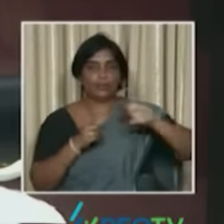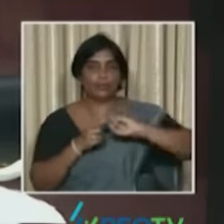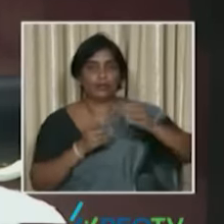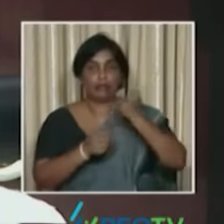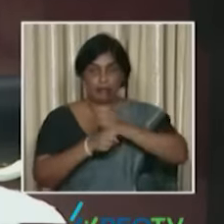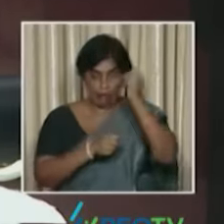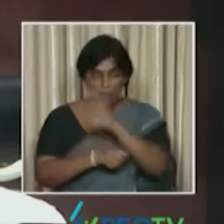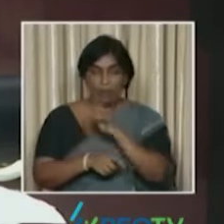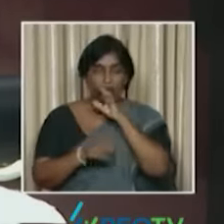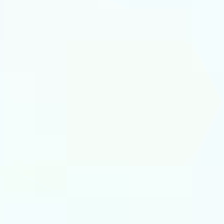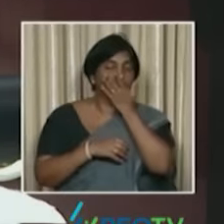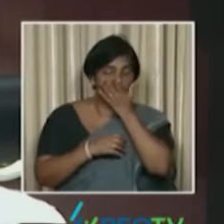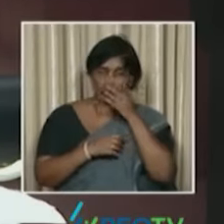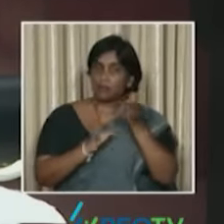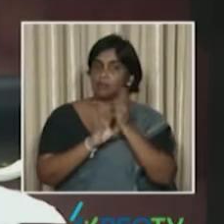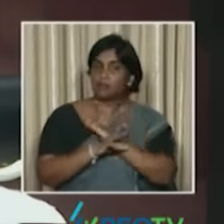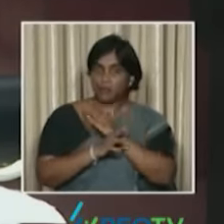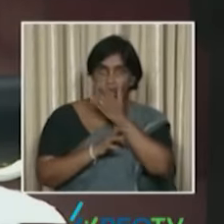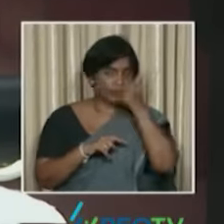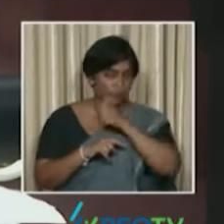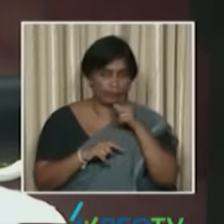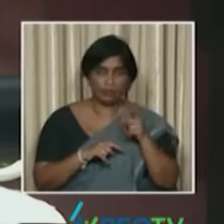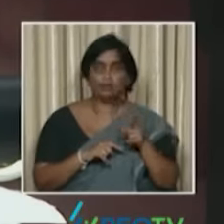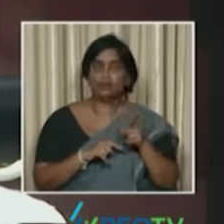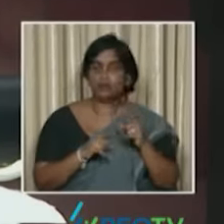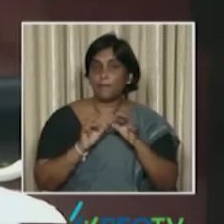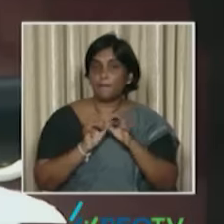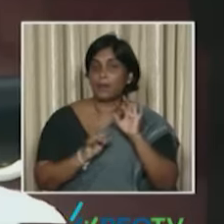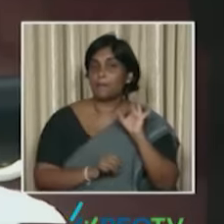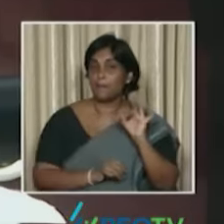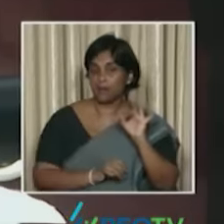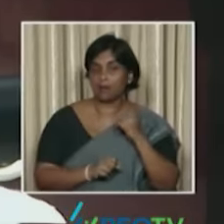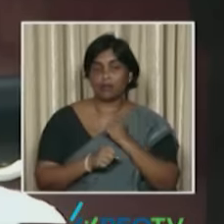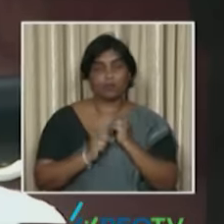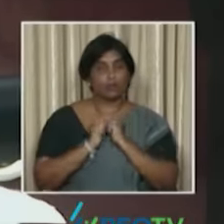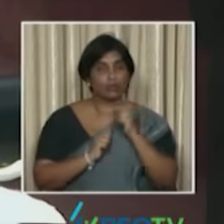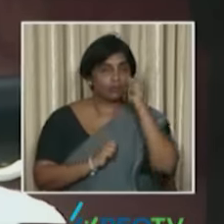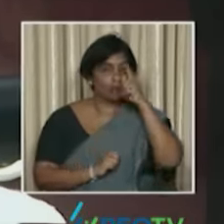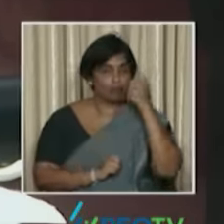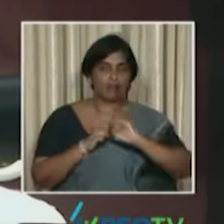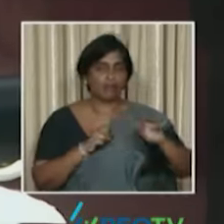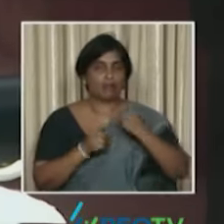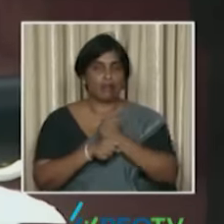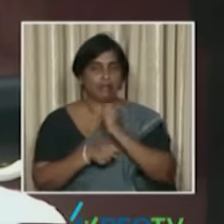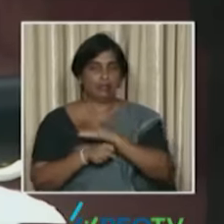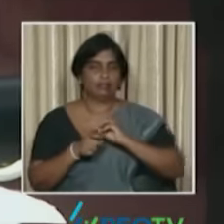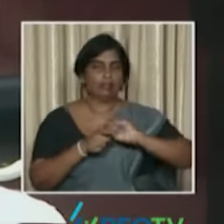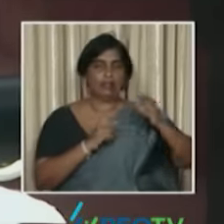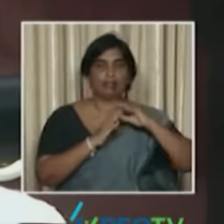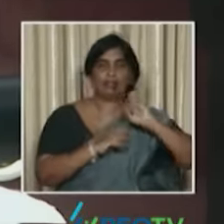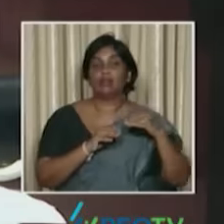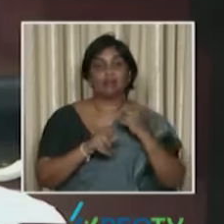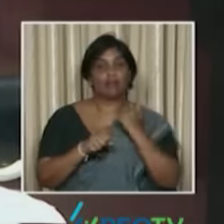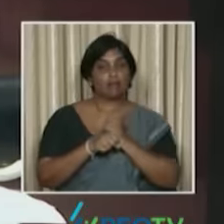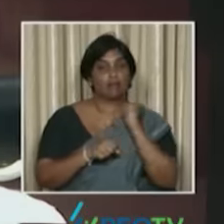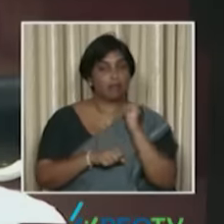හැරෙව්වා. භාණ්ඩාගාරයට එන්න ඕන සීනි වලින් පහුගේ සීනි බදු වංචාව 12 බිලියන 15යි. රාජ්‍ය සේවකගේ මාසික වැටුප ගෙවන්න යන වියදම භාණ්ඩාගාරයේ නොගෙවි යුතු